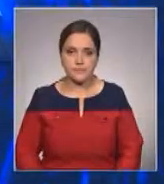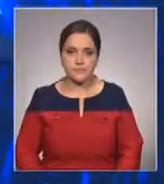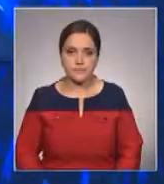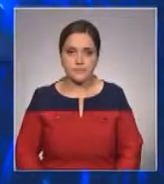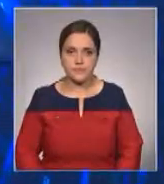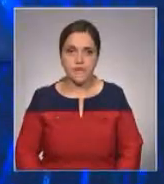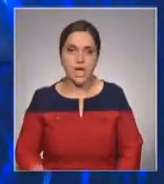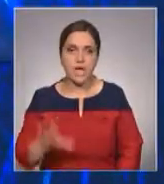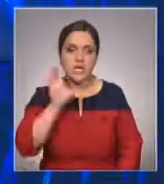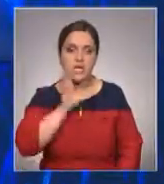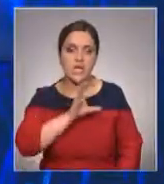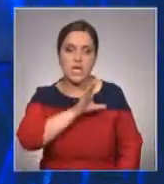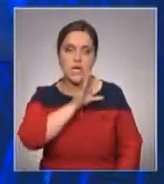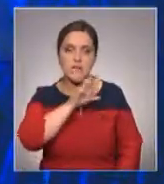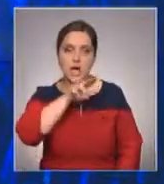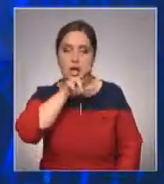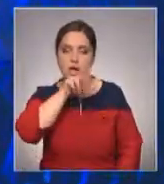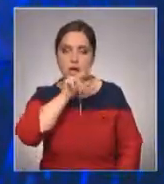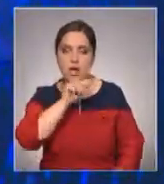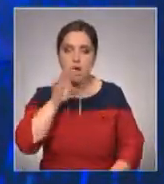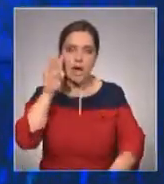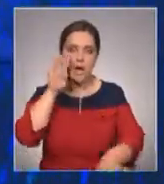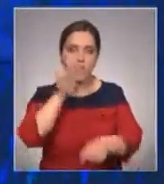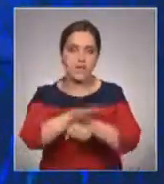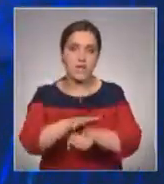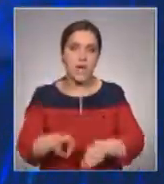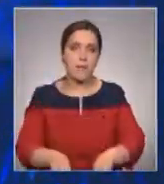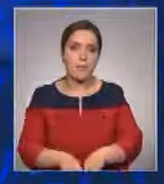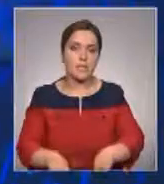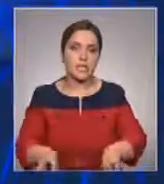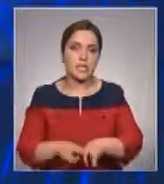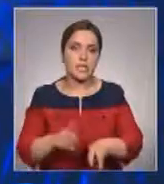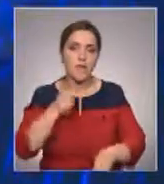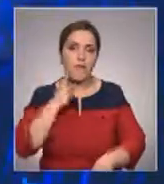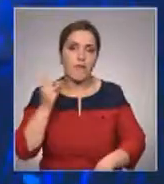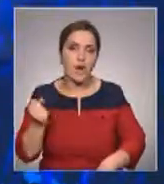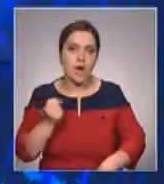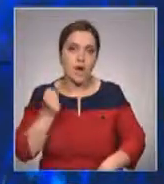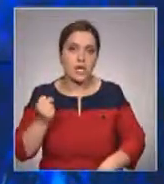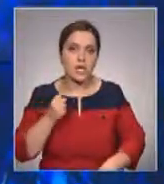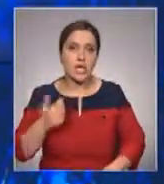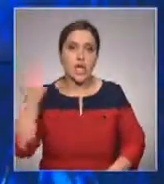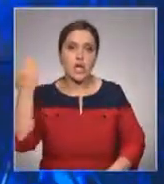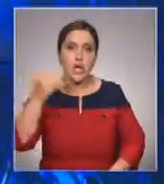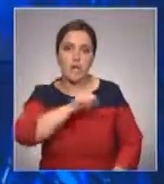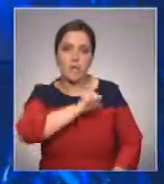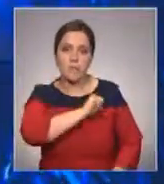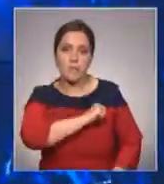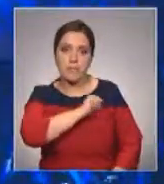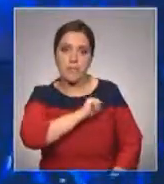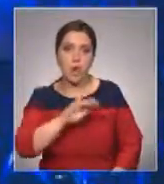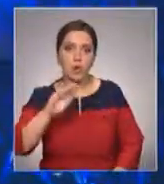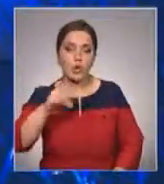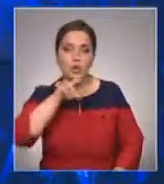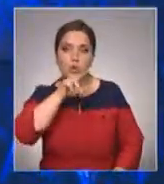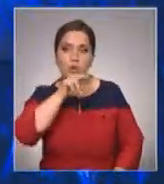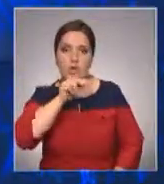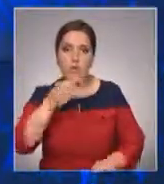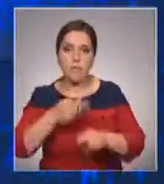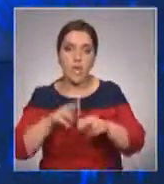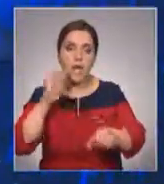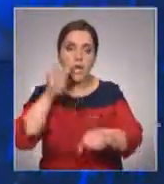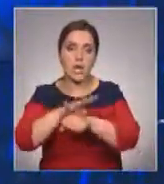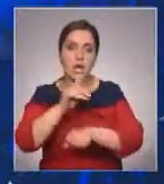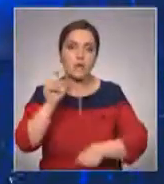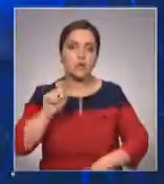А в Северной Корее публично казнили министра обороны. По данным южнокорейских разведчиков, высокопоставленного чиновника расстреляли за то,